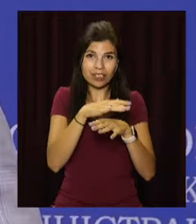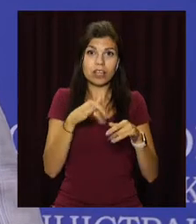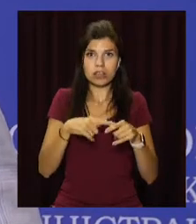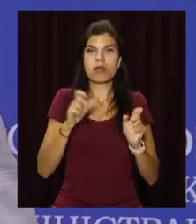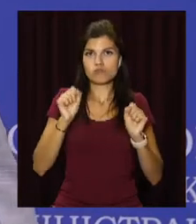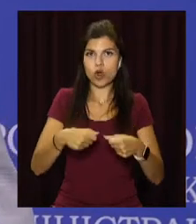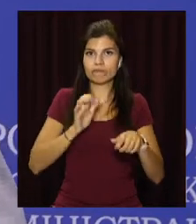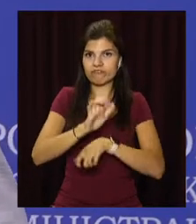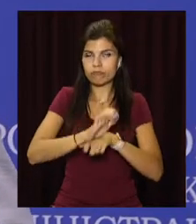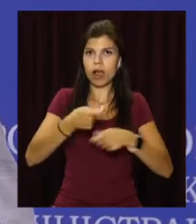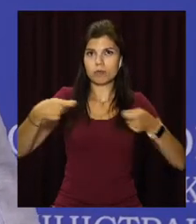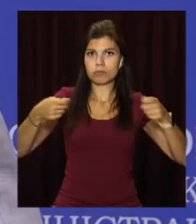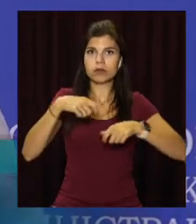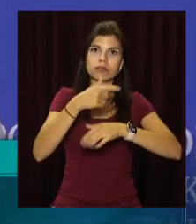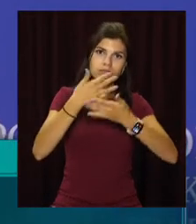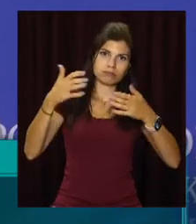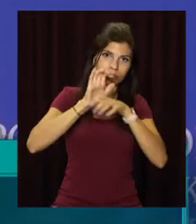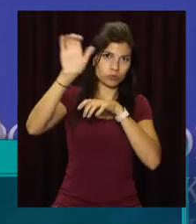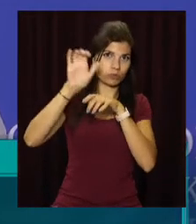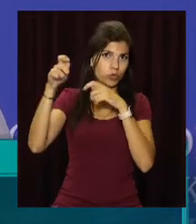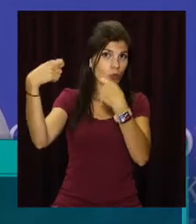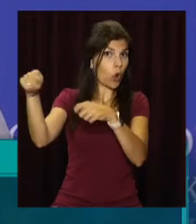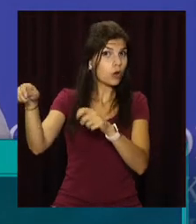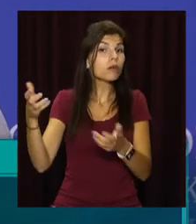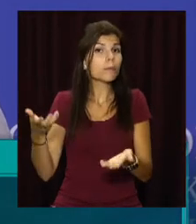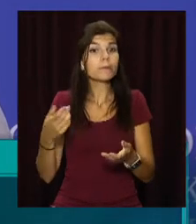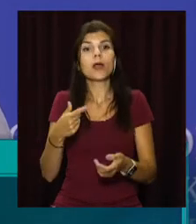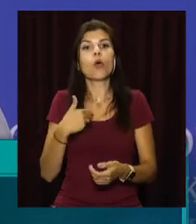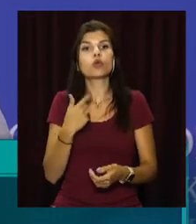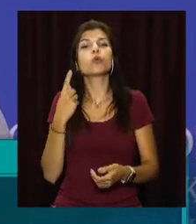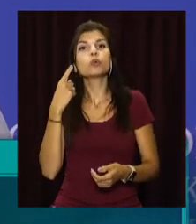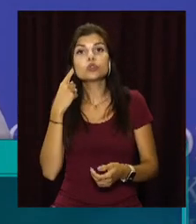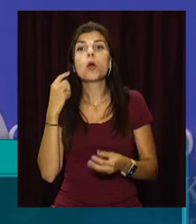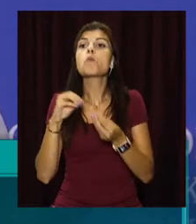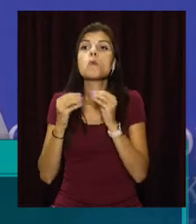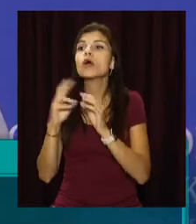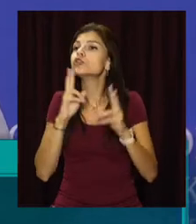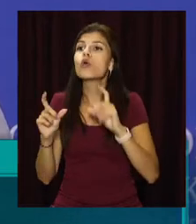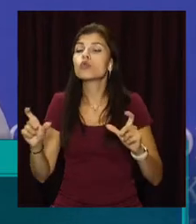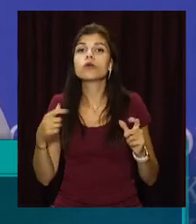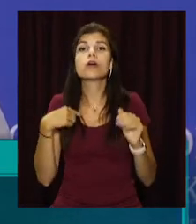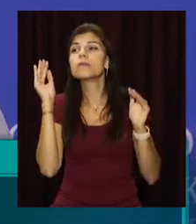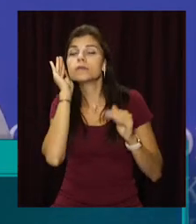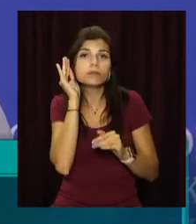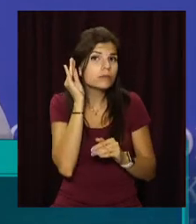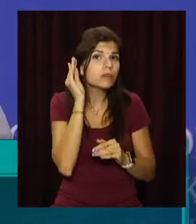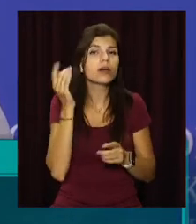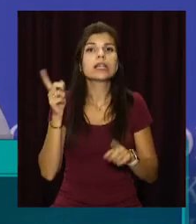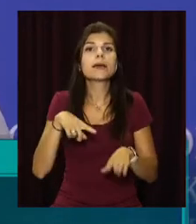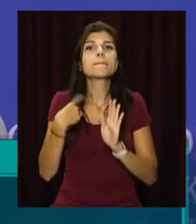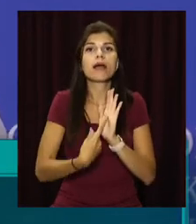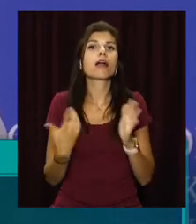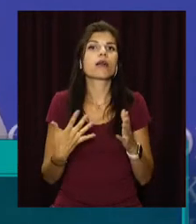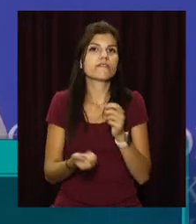експортоспроможною. Ми як обласна влада хотіли в першу чергу почути проблеми, почути ті питання,